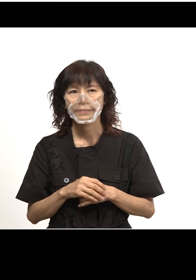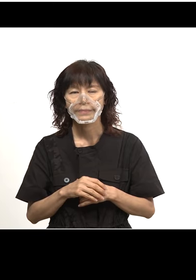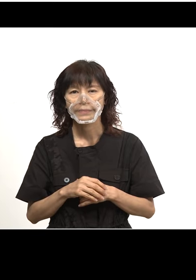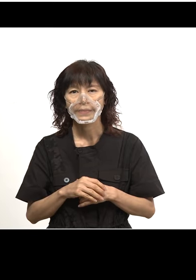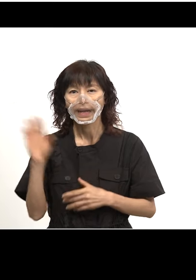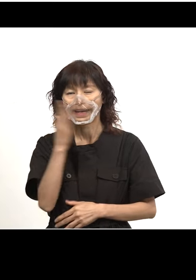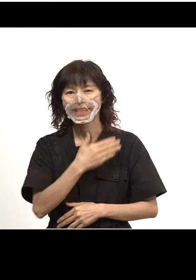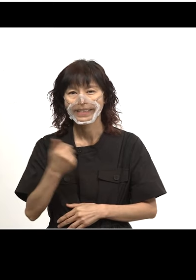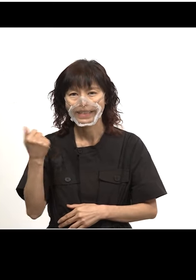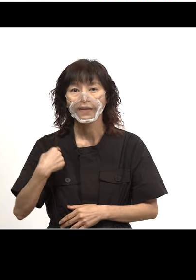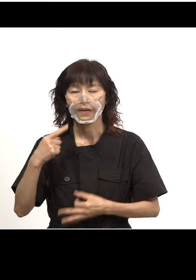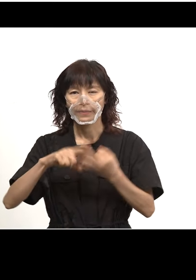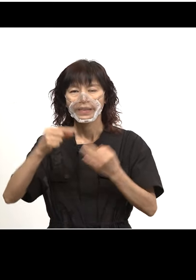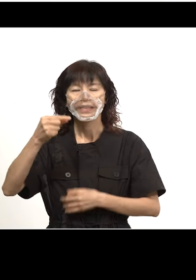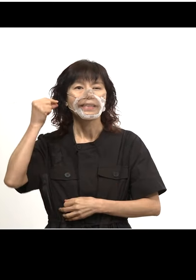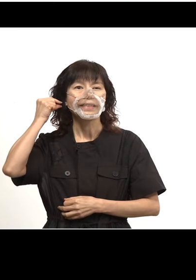我而家將時間交俾Grace同大家更加詳細嘅分享。Grace有請。Hello，